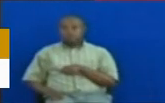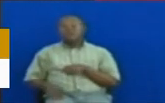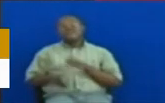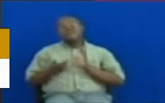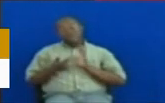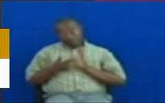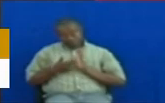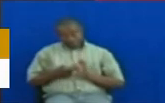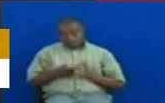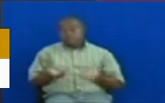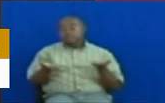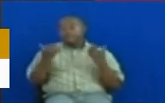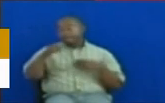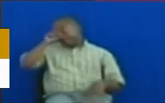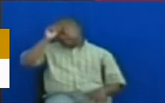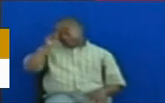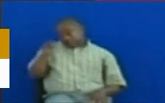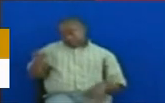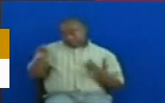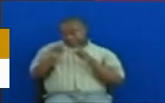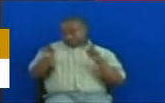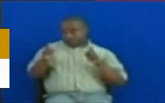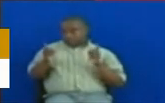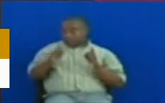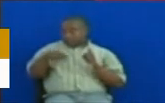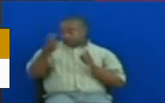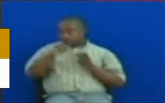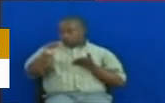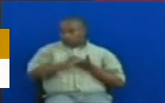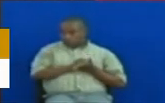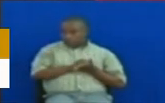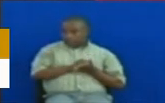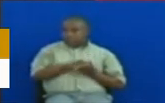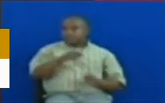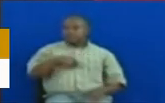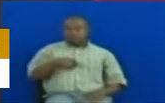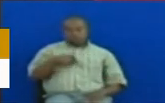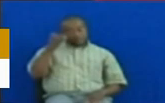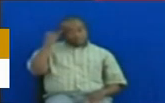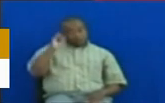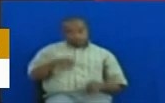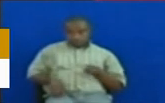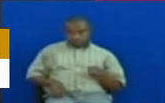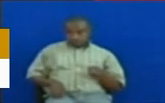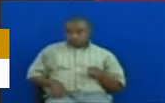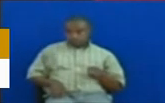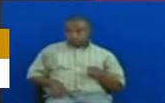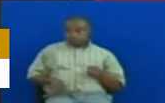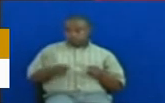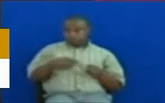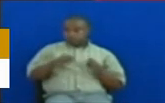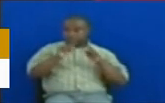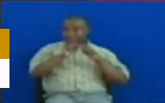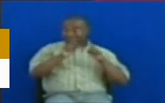itawezekana, kama hiki kifungu hakiwezi kutoka, basi ndio maana nikasema hii sentence inavyosema